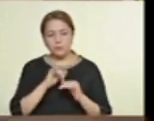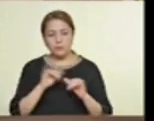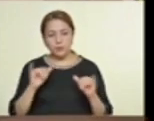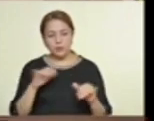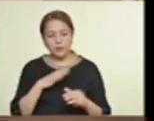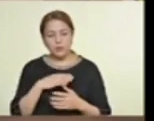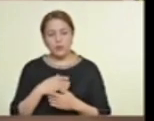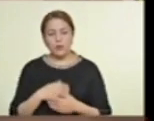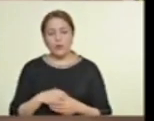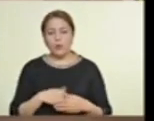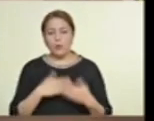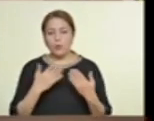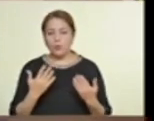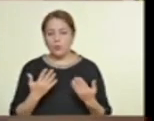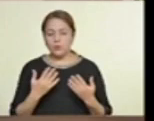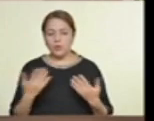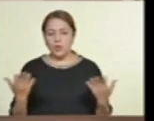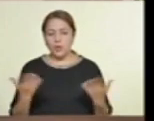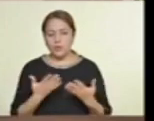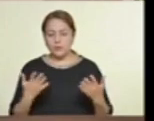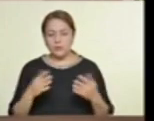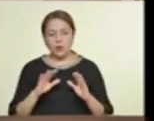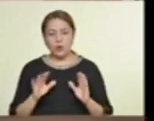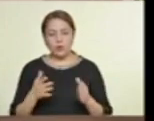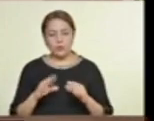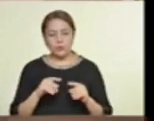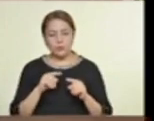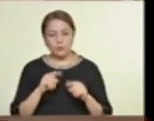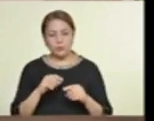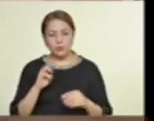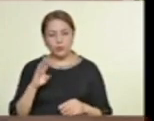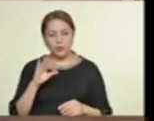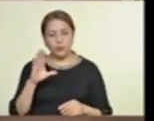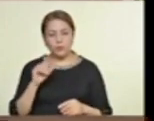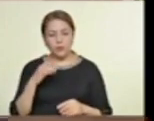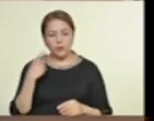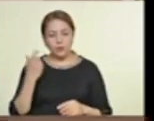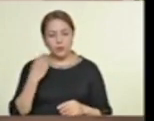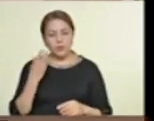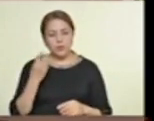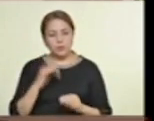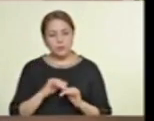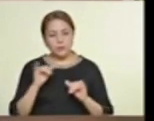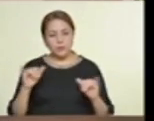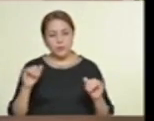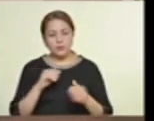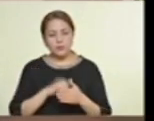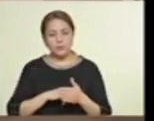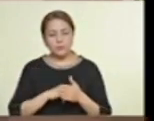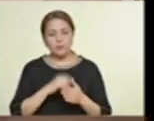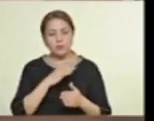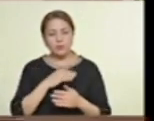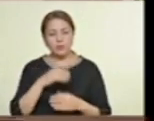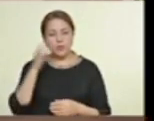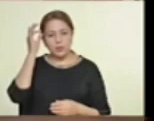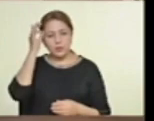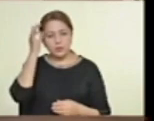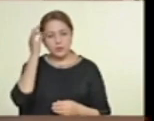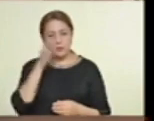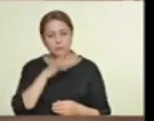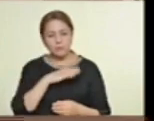Xo'sh, qaysi holatlar ushbu tovar xo'jaligini yanada rivojlanishiga sabab bo'ldi? Yodingizda